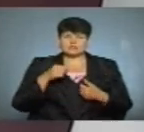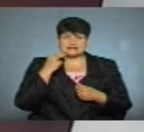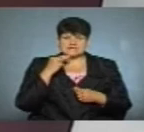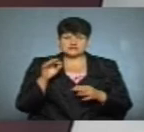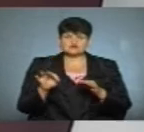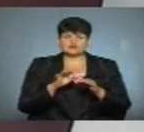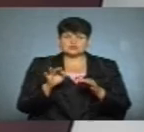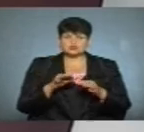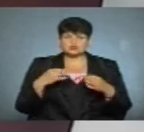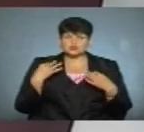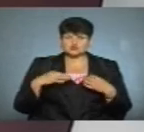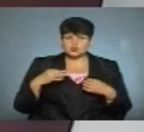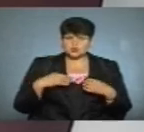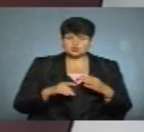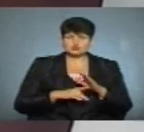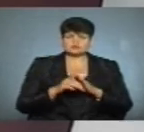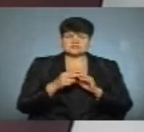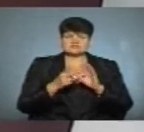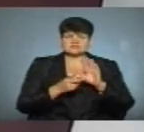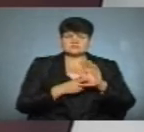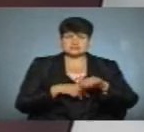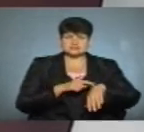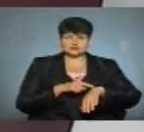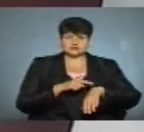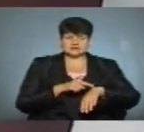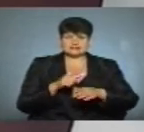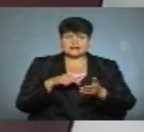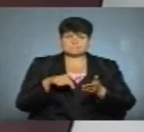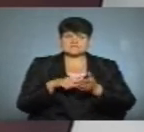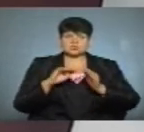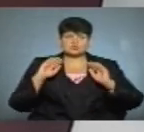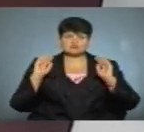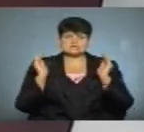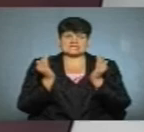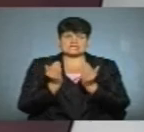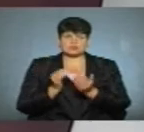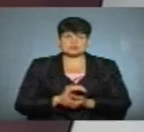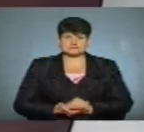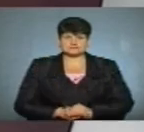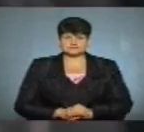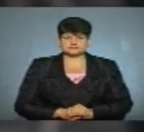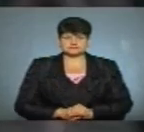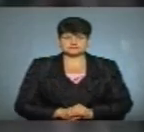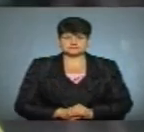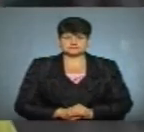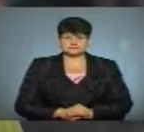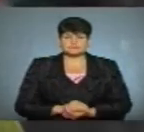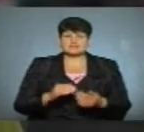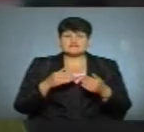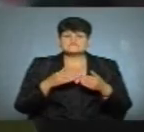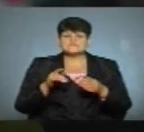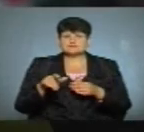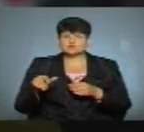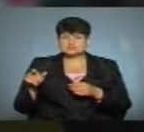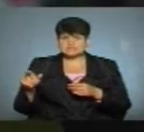вишиту сорочку розпочнеться о 17 годині на міському стадіоні, каже Ольга Пухиляк. Випускники